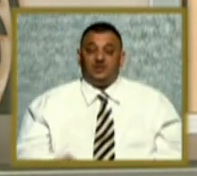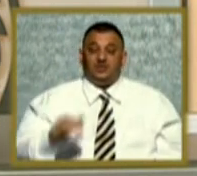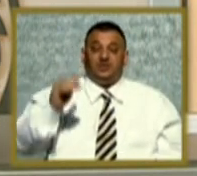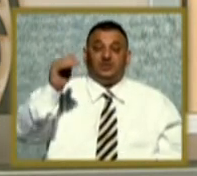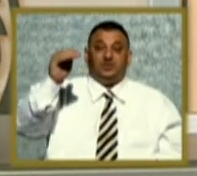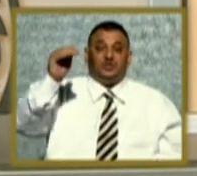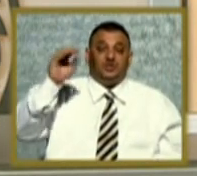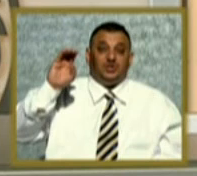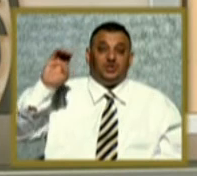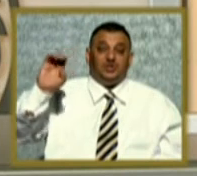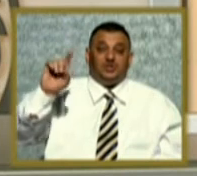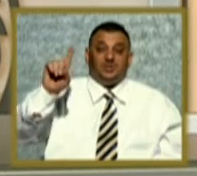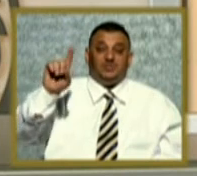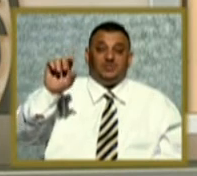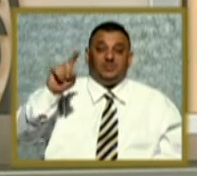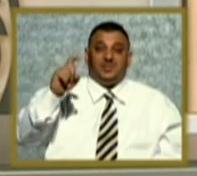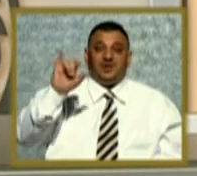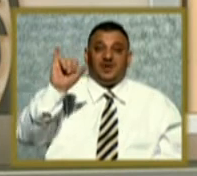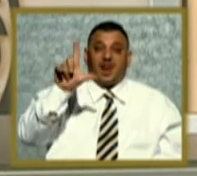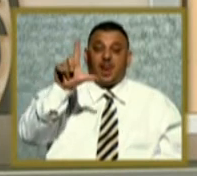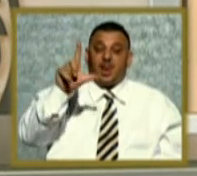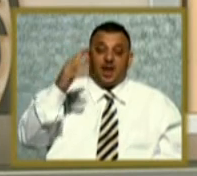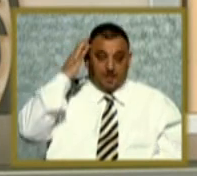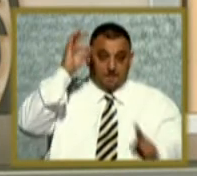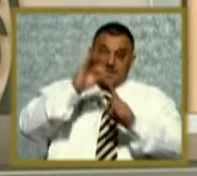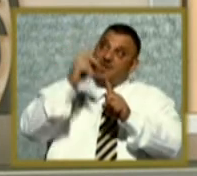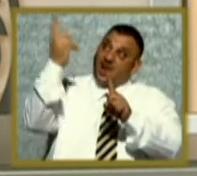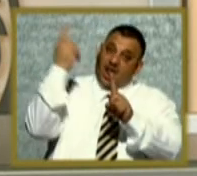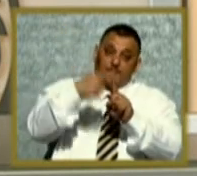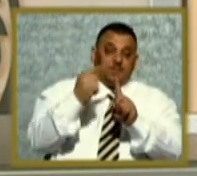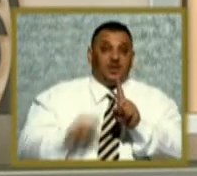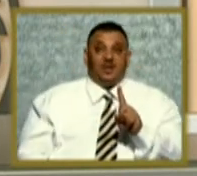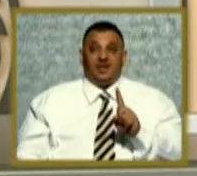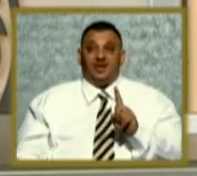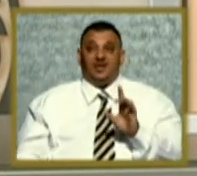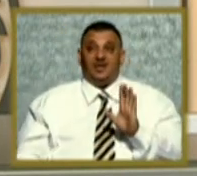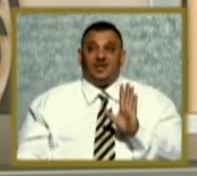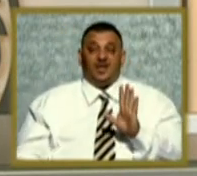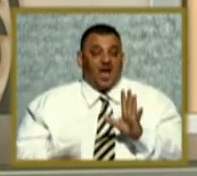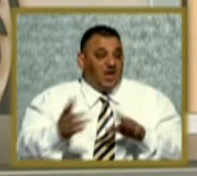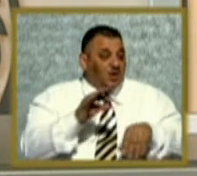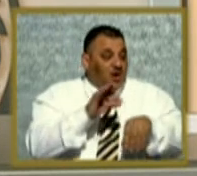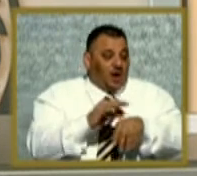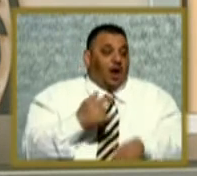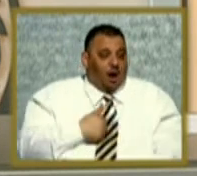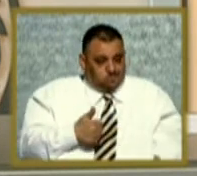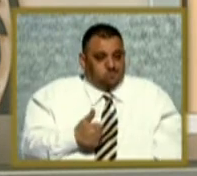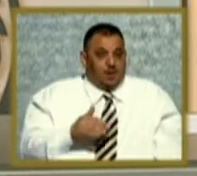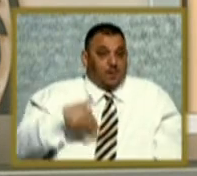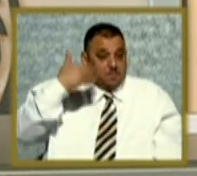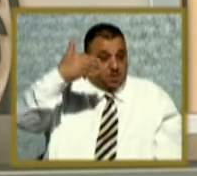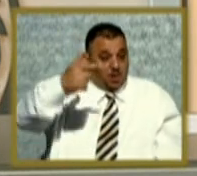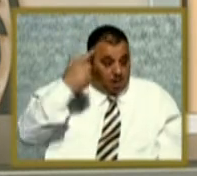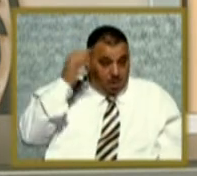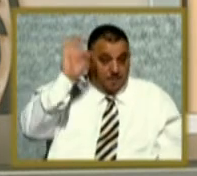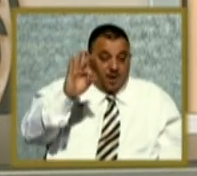جبريل لا يعلم الغيب إلا بإذن الله جل وعلا، فالله تعالى يخبره بذلك. ولذلك أي شخص يقول لك بأن فلان يعلم